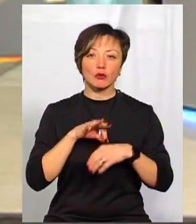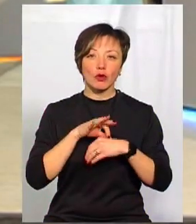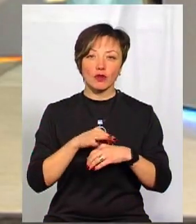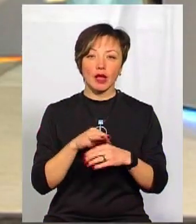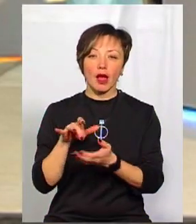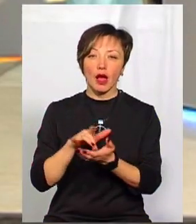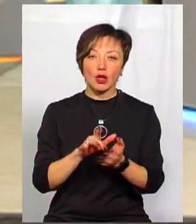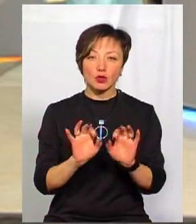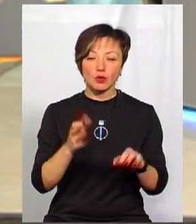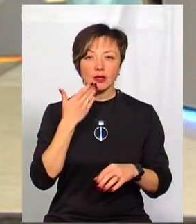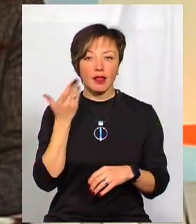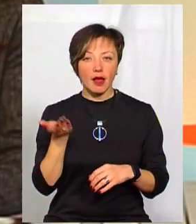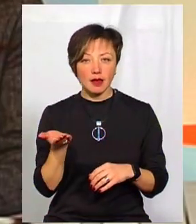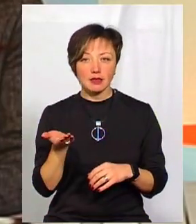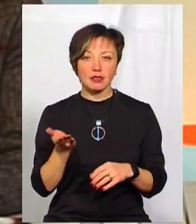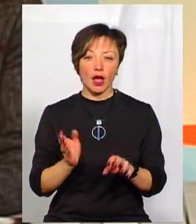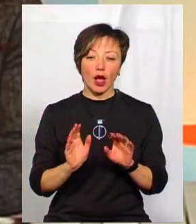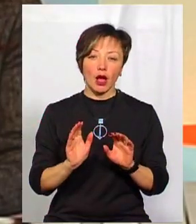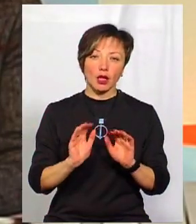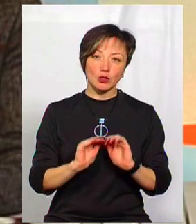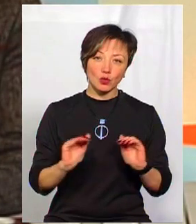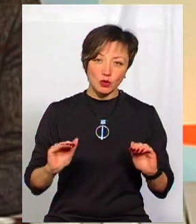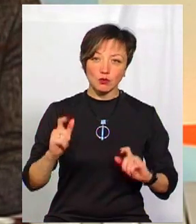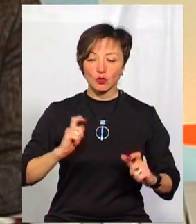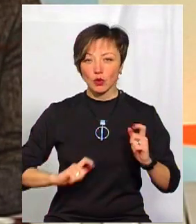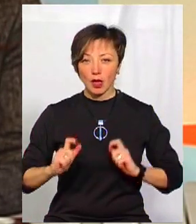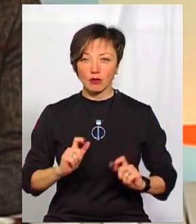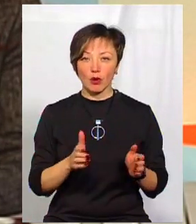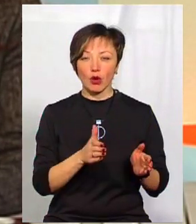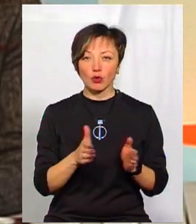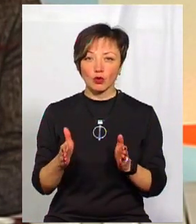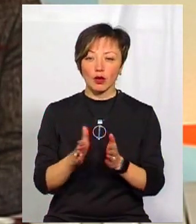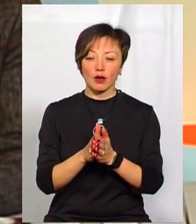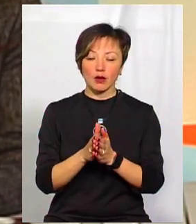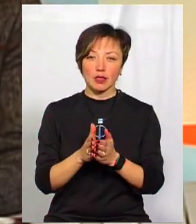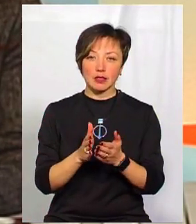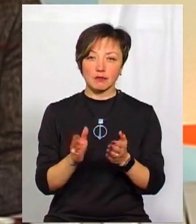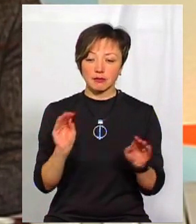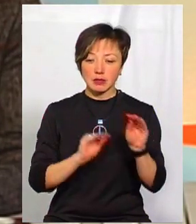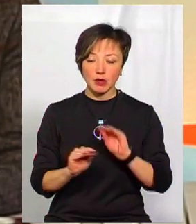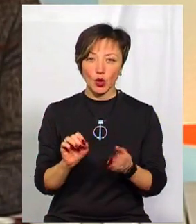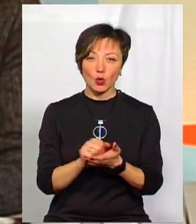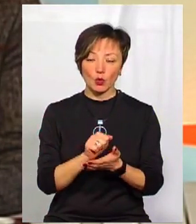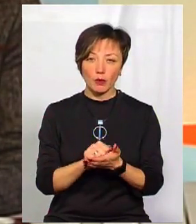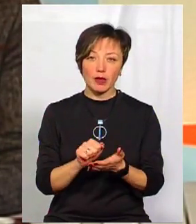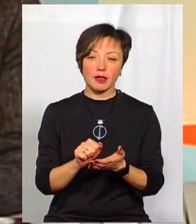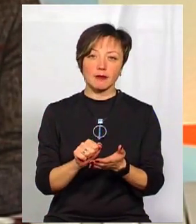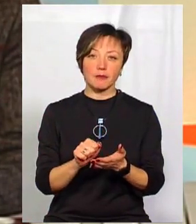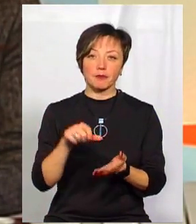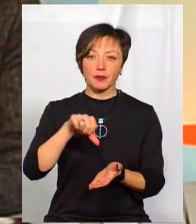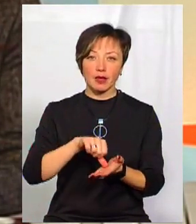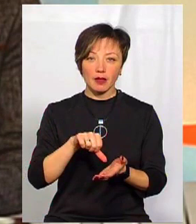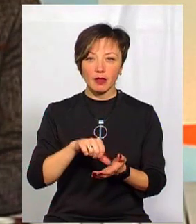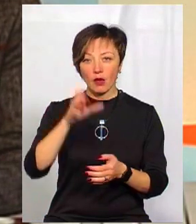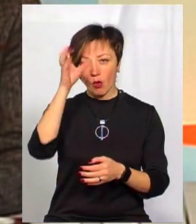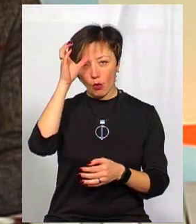проводимо екскурсії, лекції з учнями і студентами, готуємо збірники документів, беремо участь у